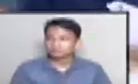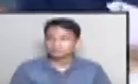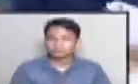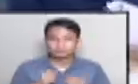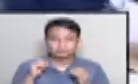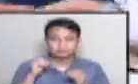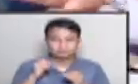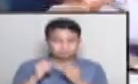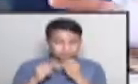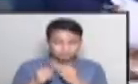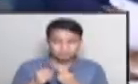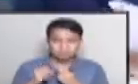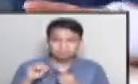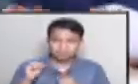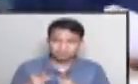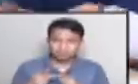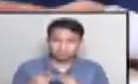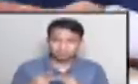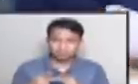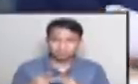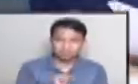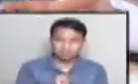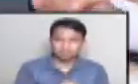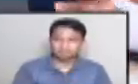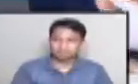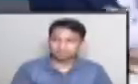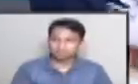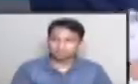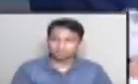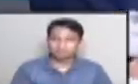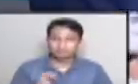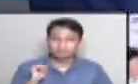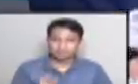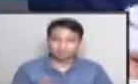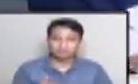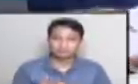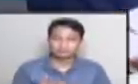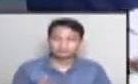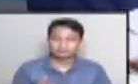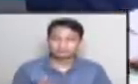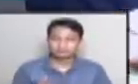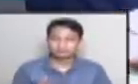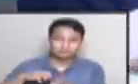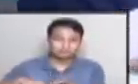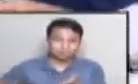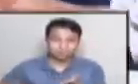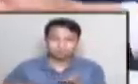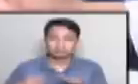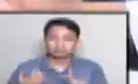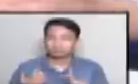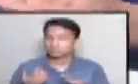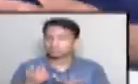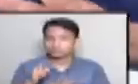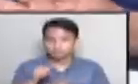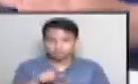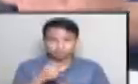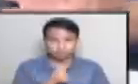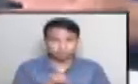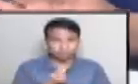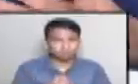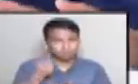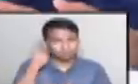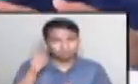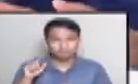naipit. Pangalawa, kayo po ipagtatrabahoin. And then pangatlo, yung po mga nade-deduct sa sweldo nyo para